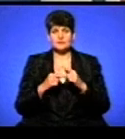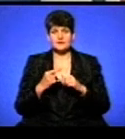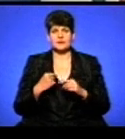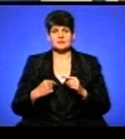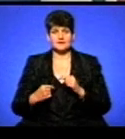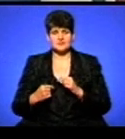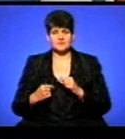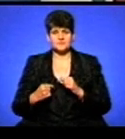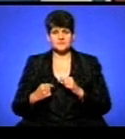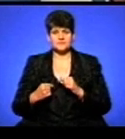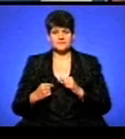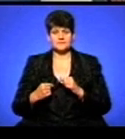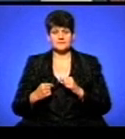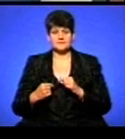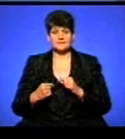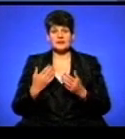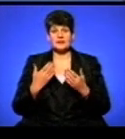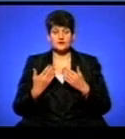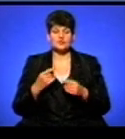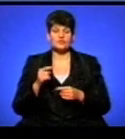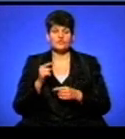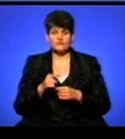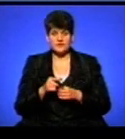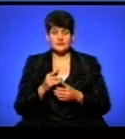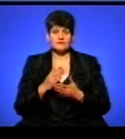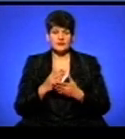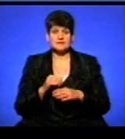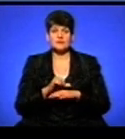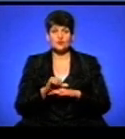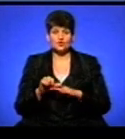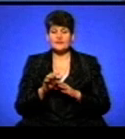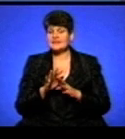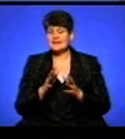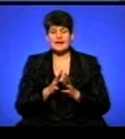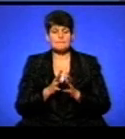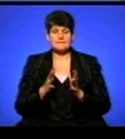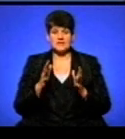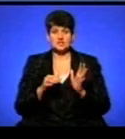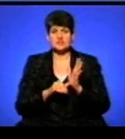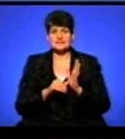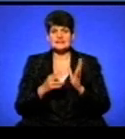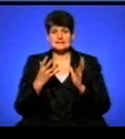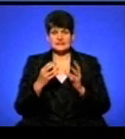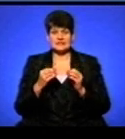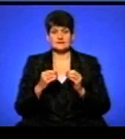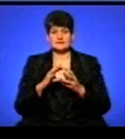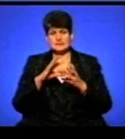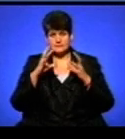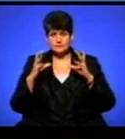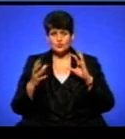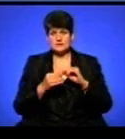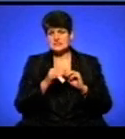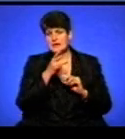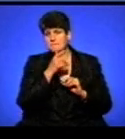назад. Якщо він перебуває за кордоном не більше 60 днів сукупно за період,